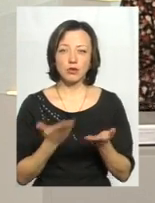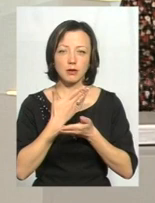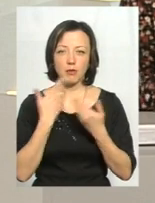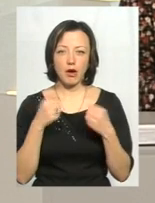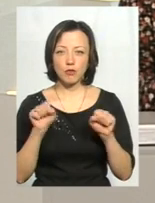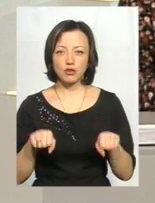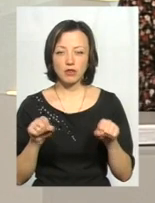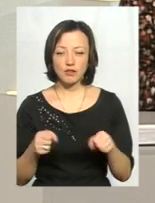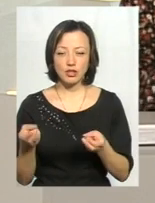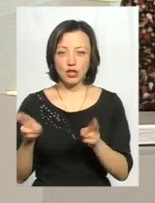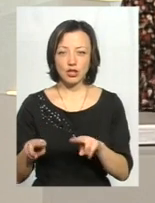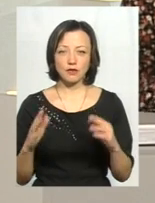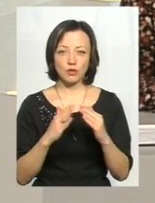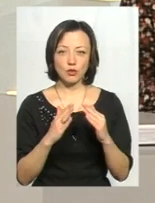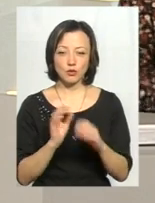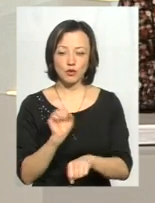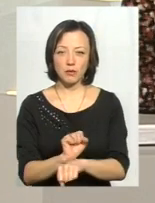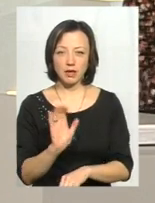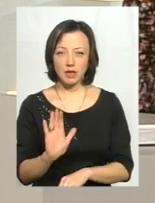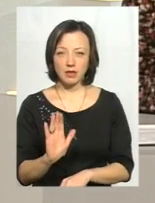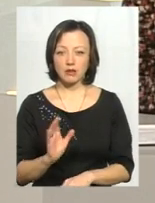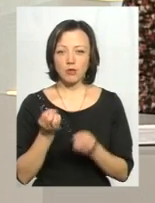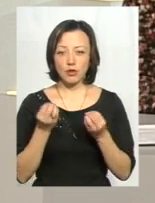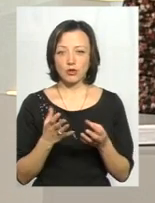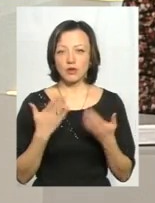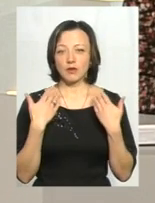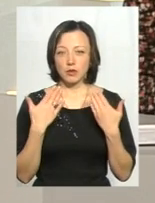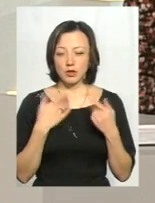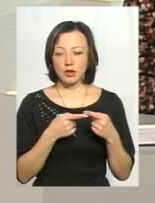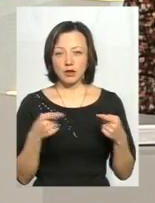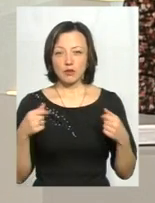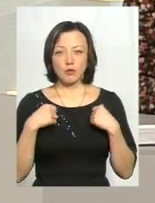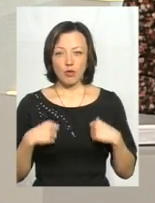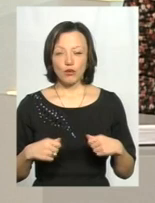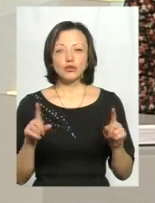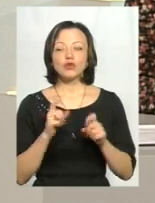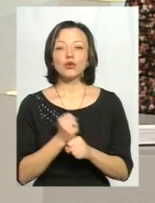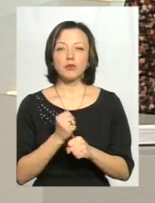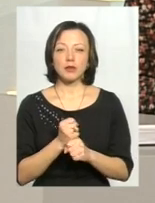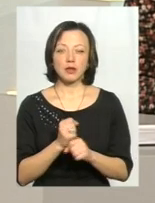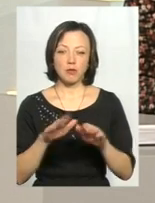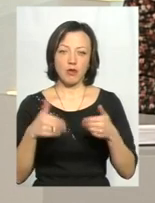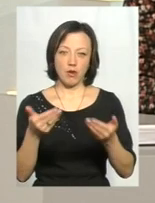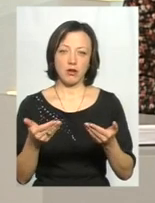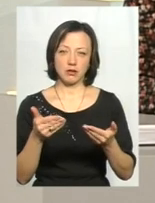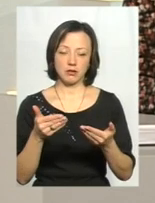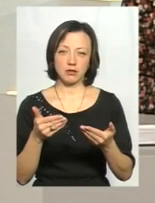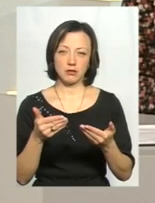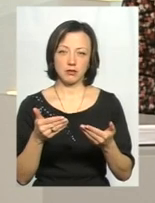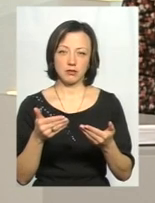немає можливості зупинитись і просто цей час провести у спокої, що порадите